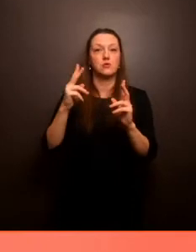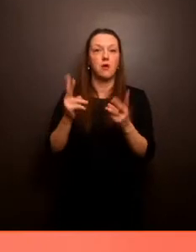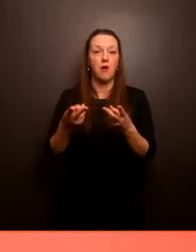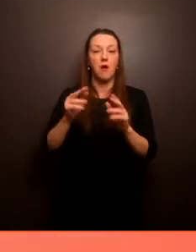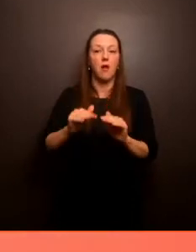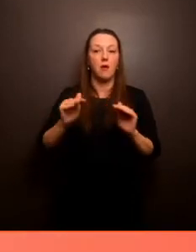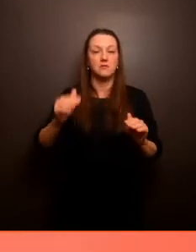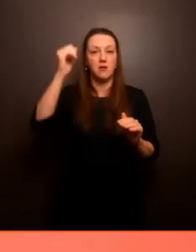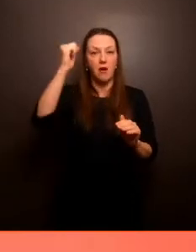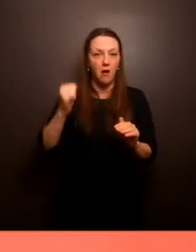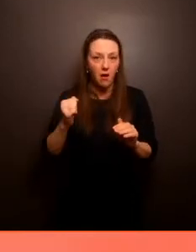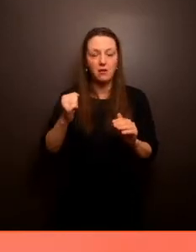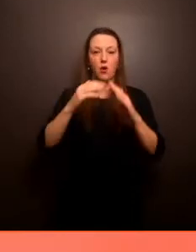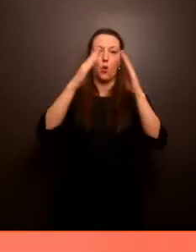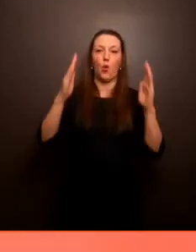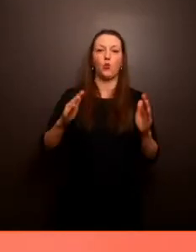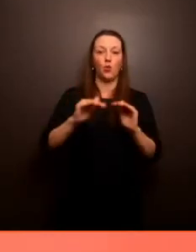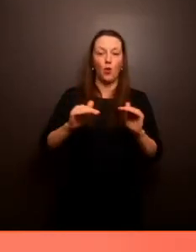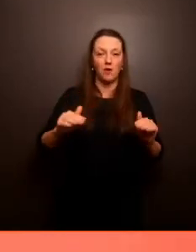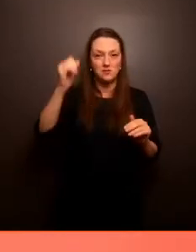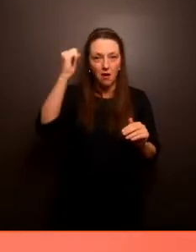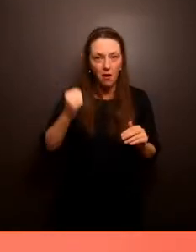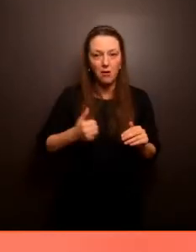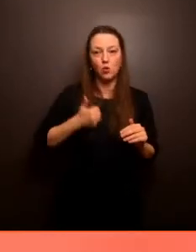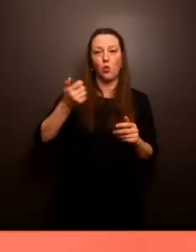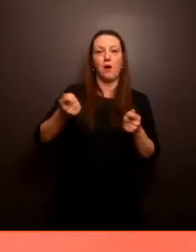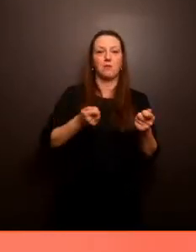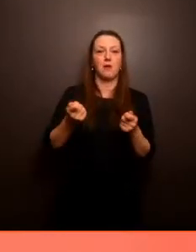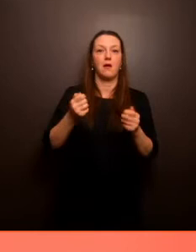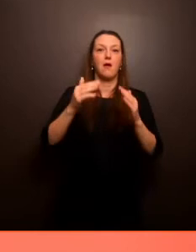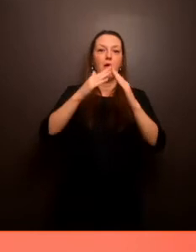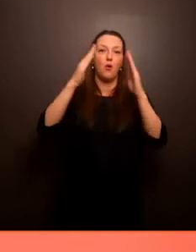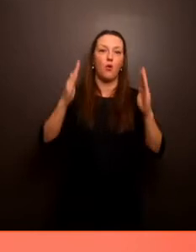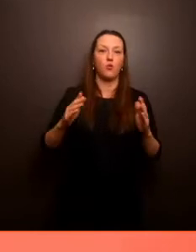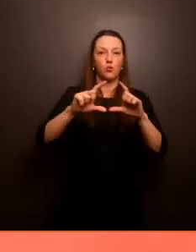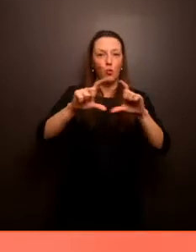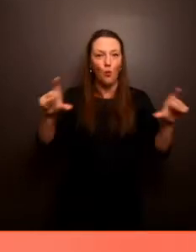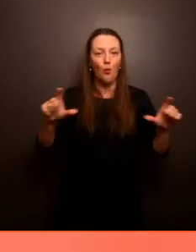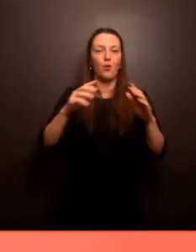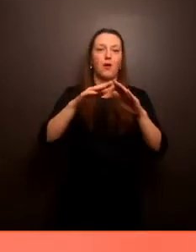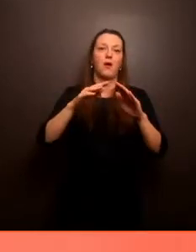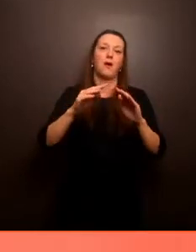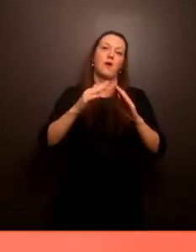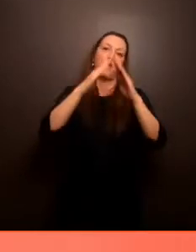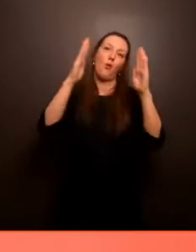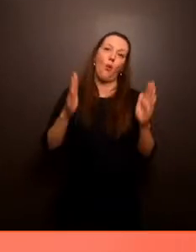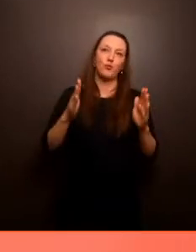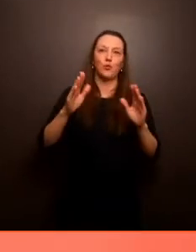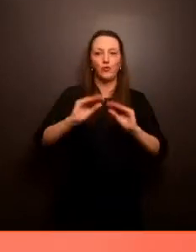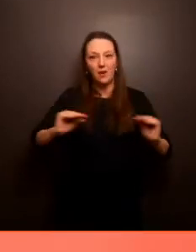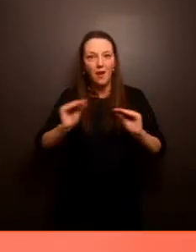lasteaeda, kodulasteaeda, kodukooli, kodutreeninggruppe, kodurestorani, ehk siis mõelda vaid,